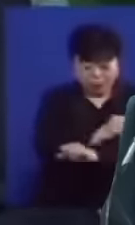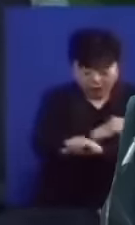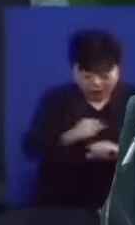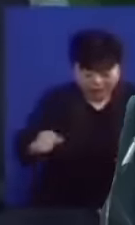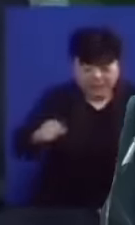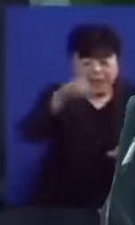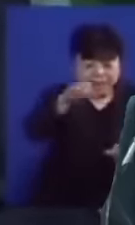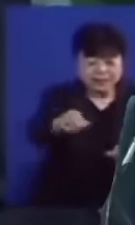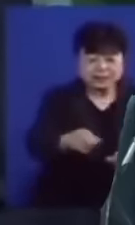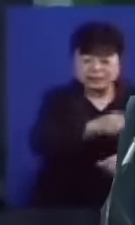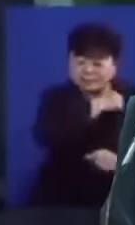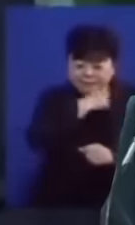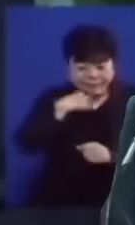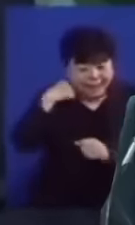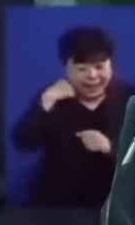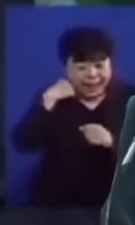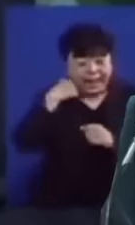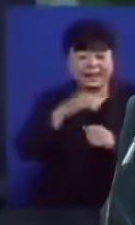광야에서 만나러